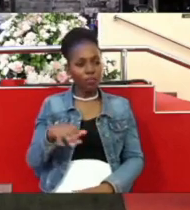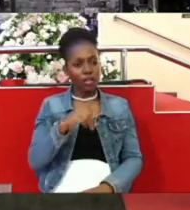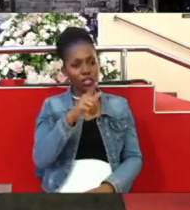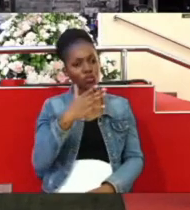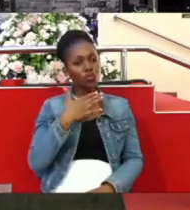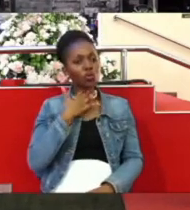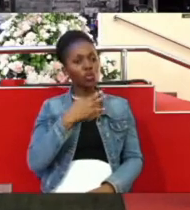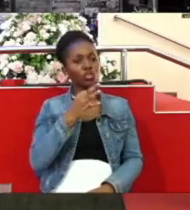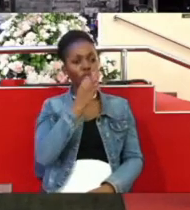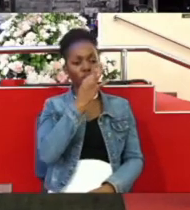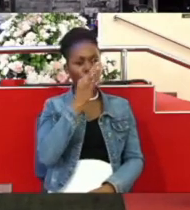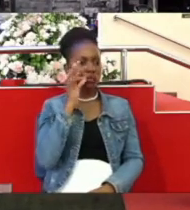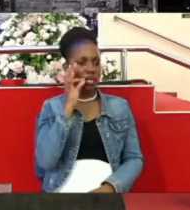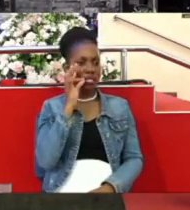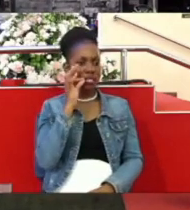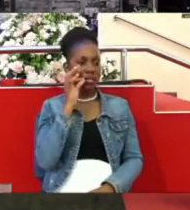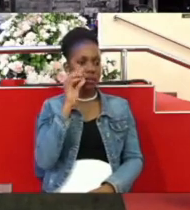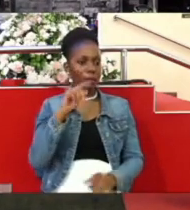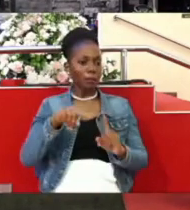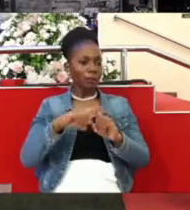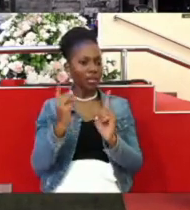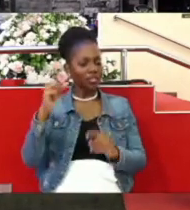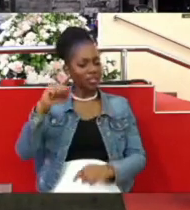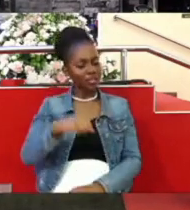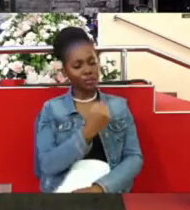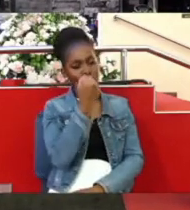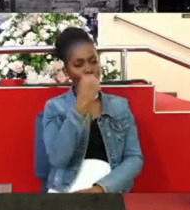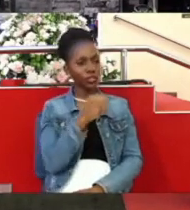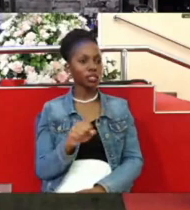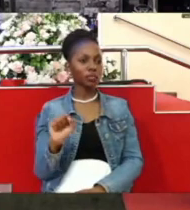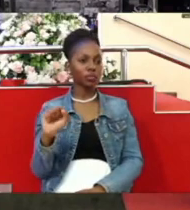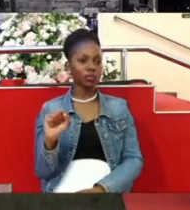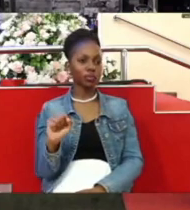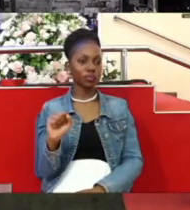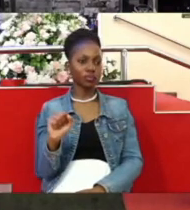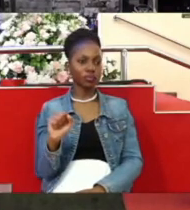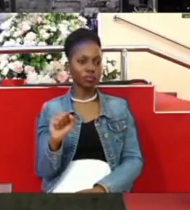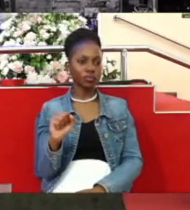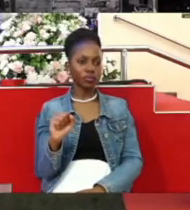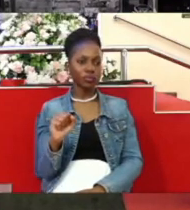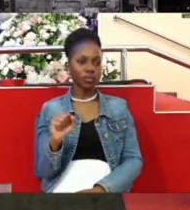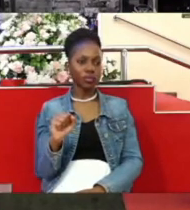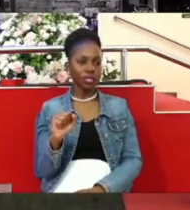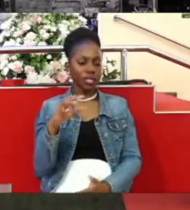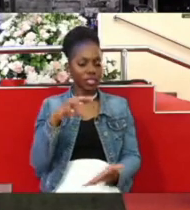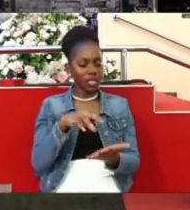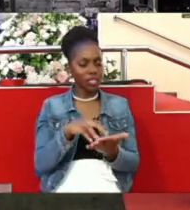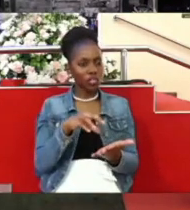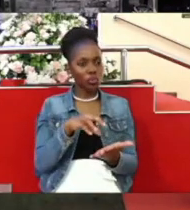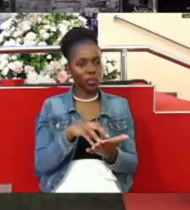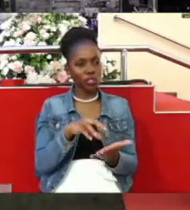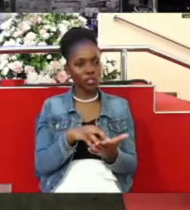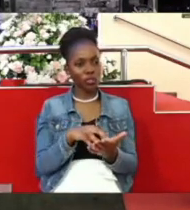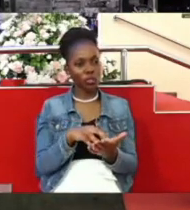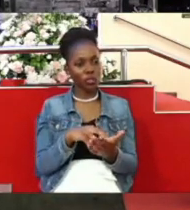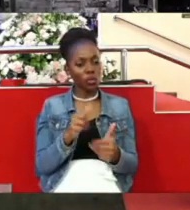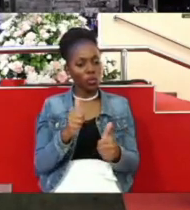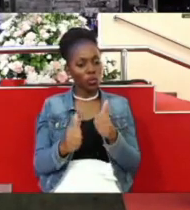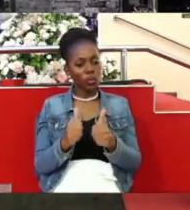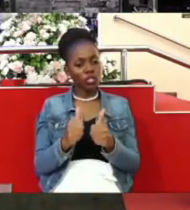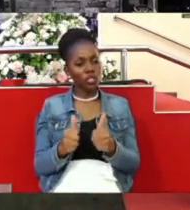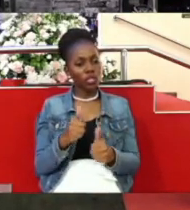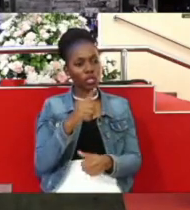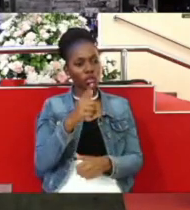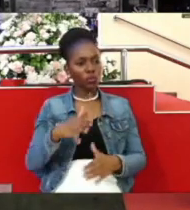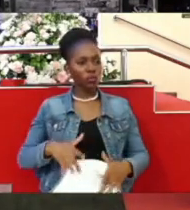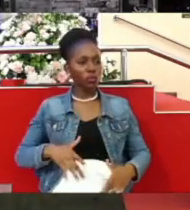ambacho unataka kufunga lakini huwezi. Ezek is that well that sometimes you feel I want to live for God, but challenges start